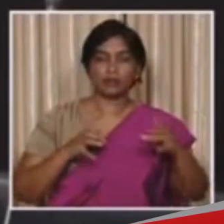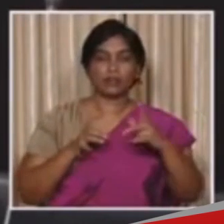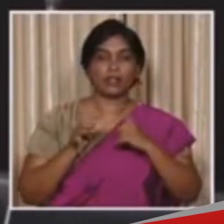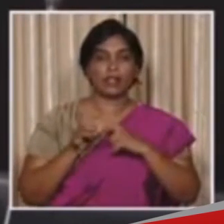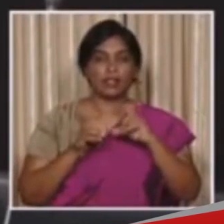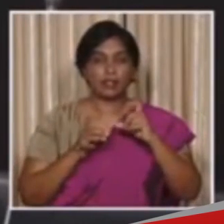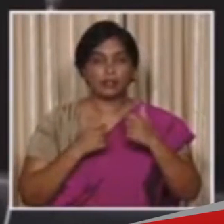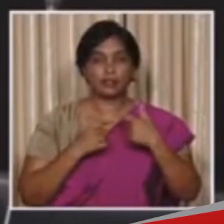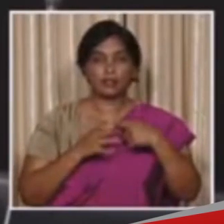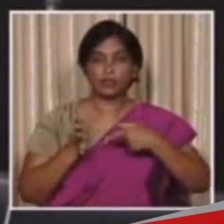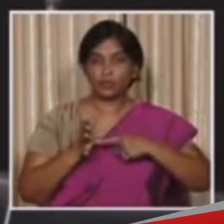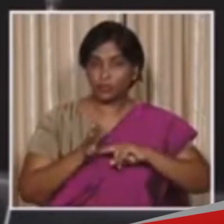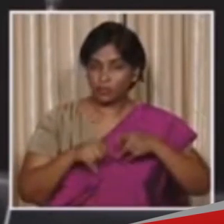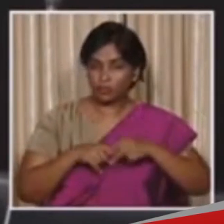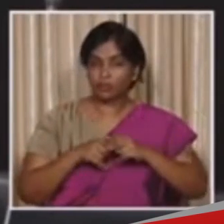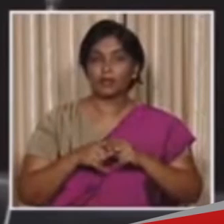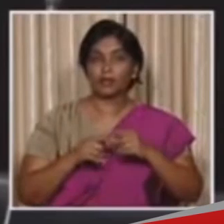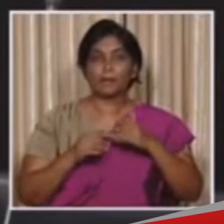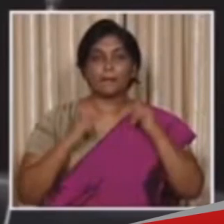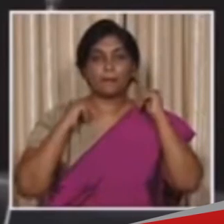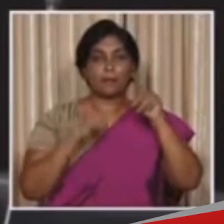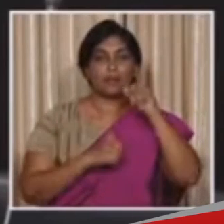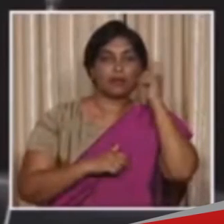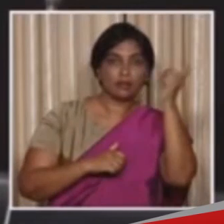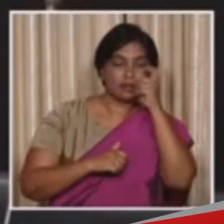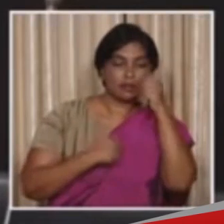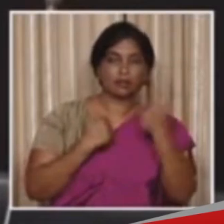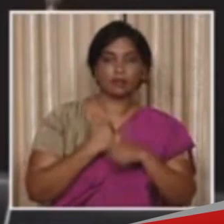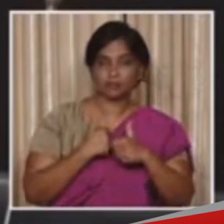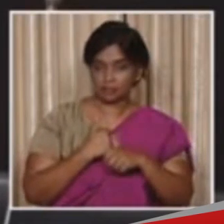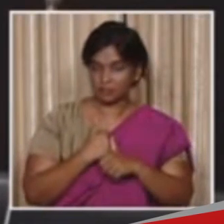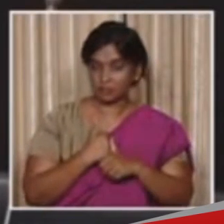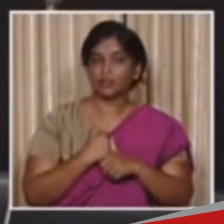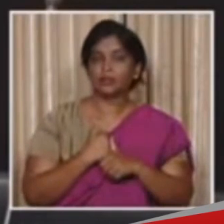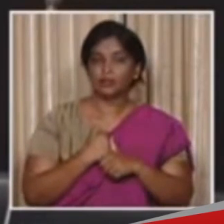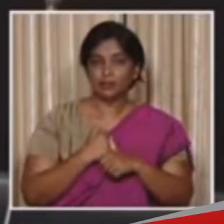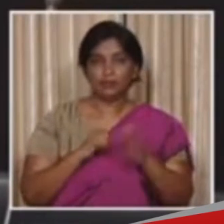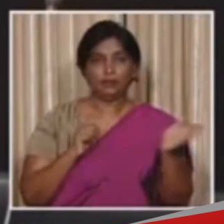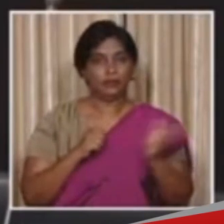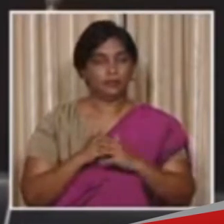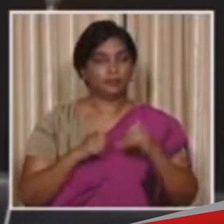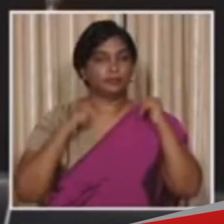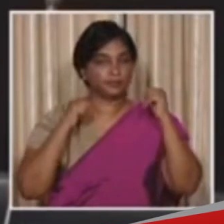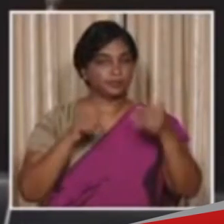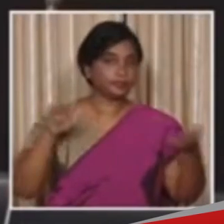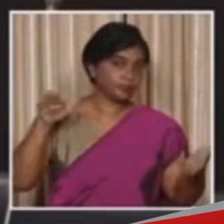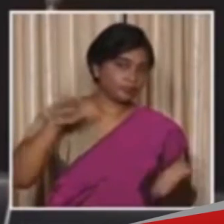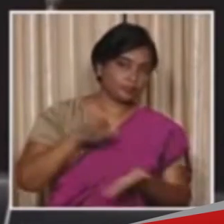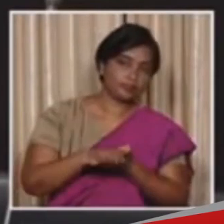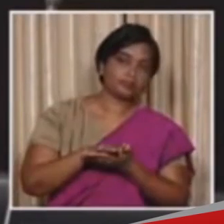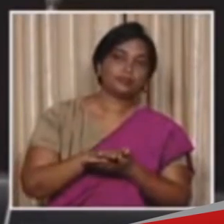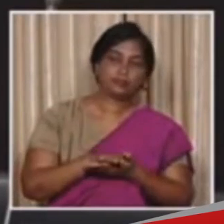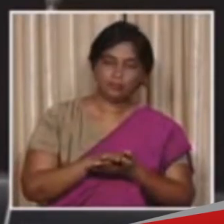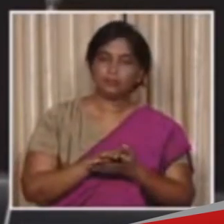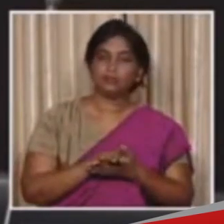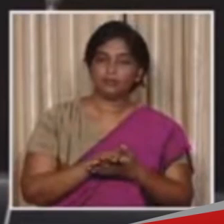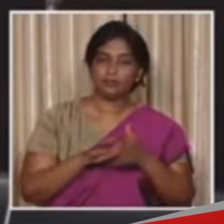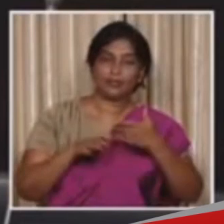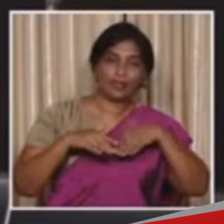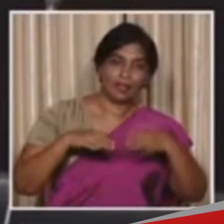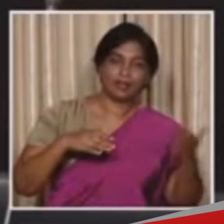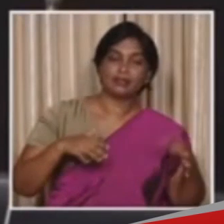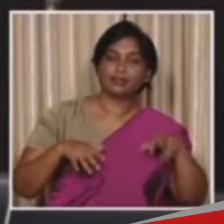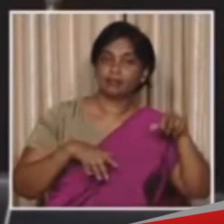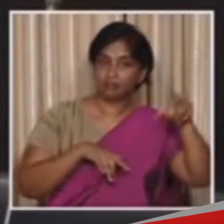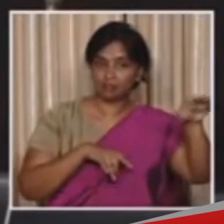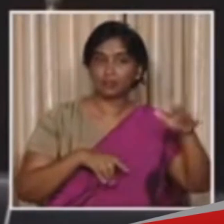samikarana yantra kotas palame nirikshane saha nadattu katiyutu sandaha Yakada palame yati petti indikarayati padika palame